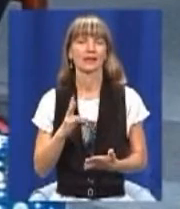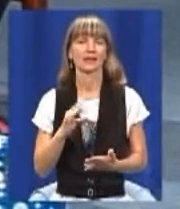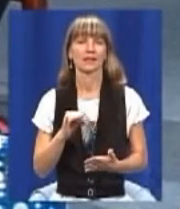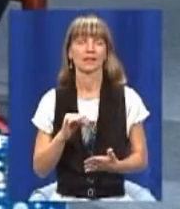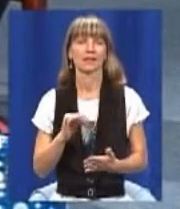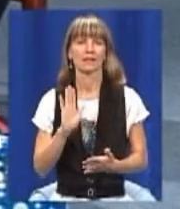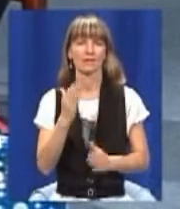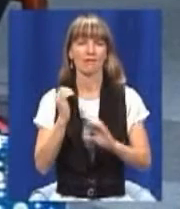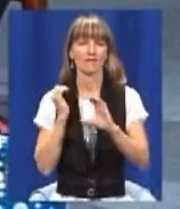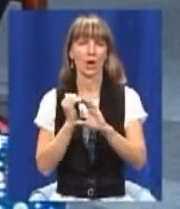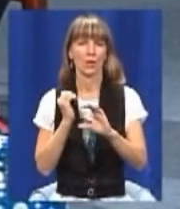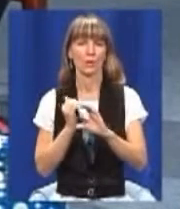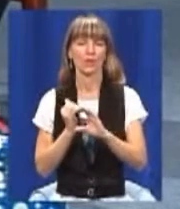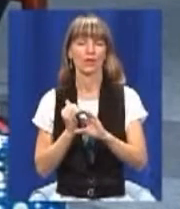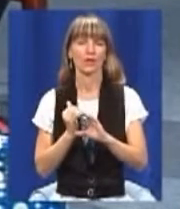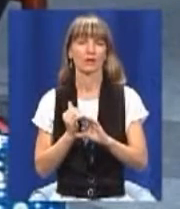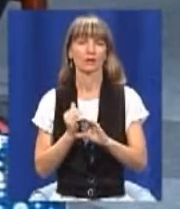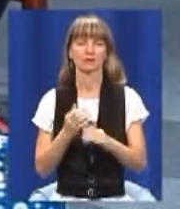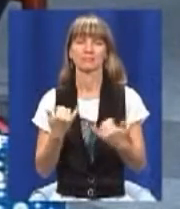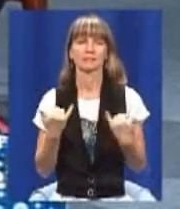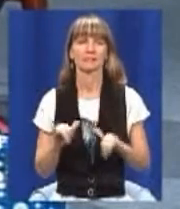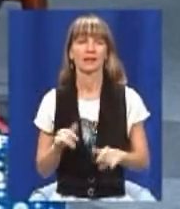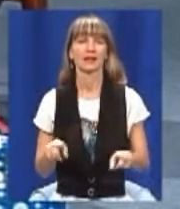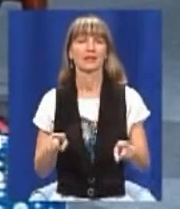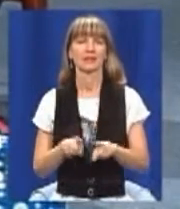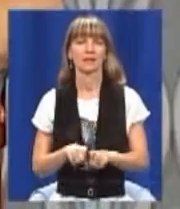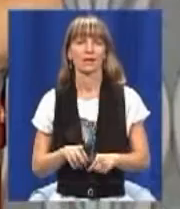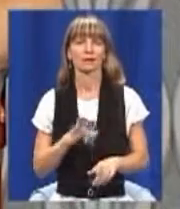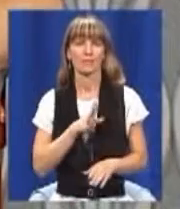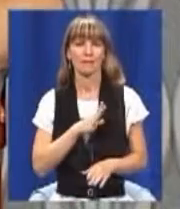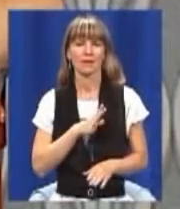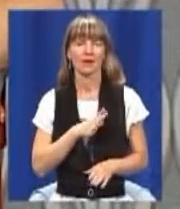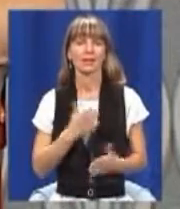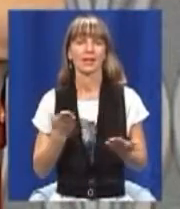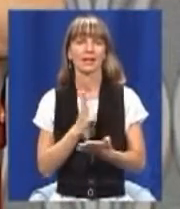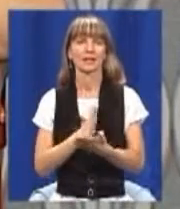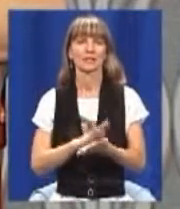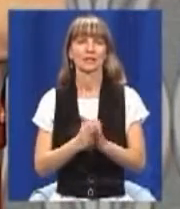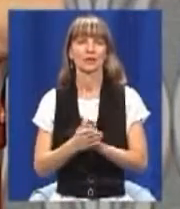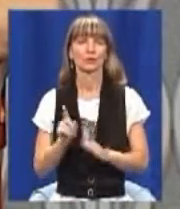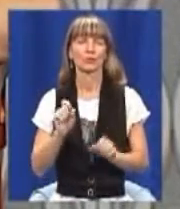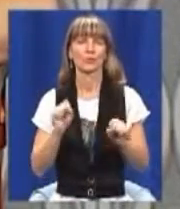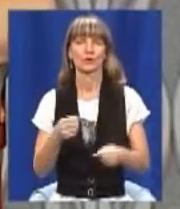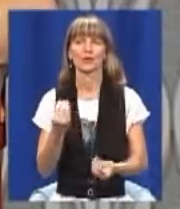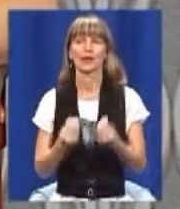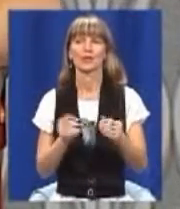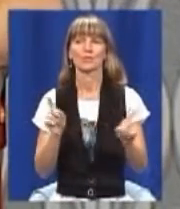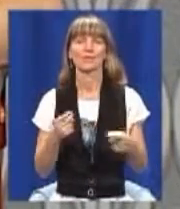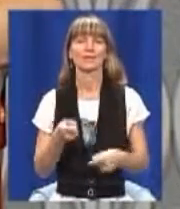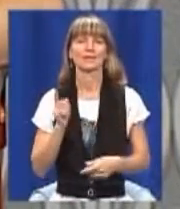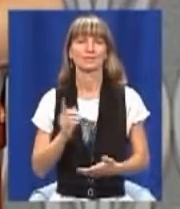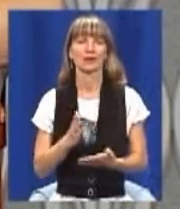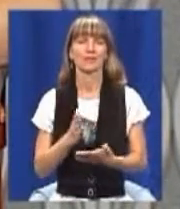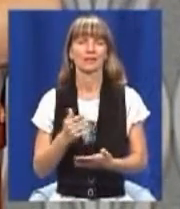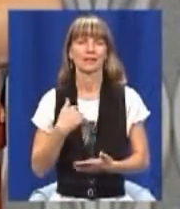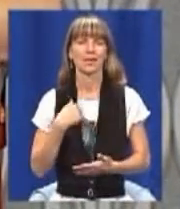самому вагончику? Так. Ага, нічого собі, навіть отак уявляєте. Бачите, яка існує ситуація, що навіть може грати музика. Хоча насправді я